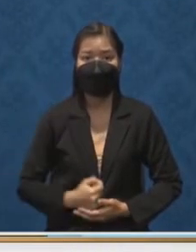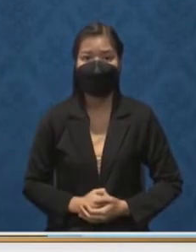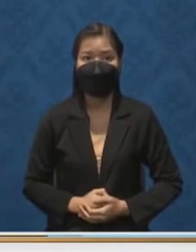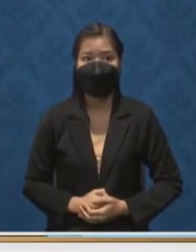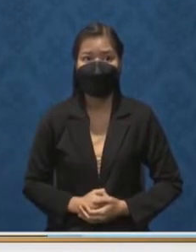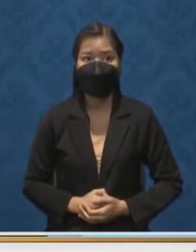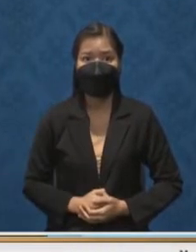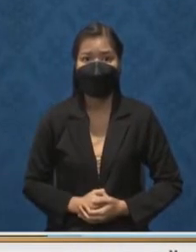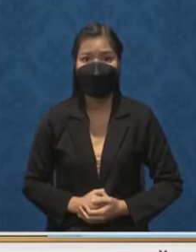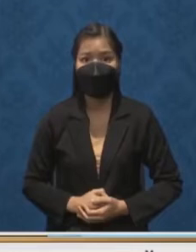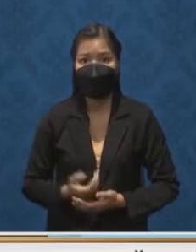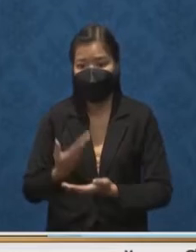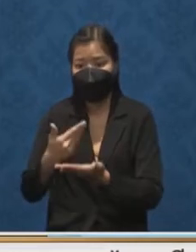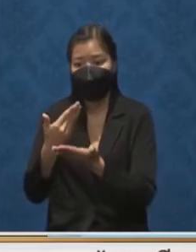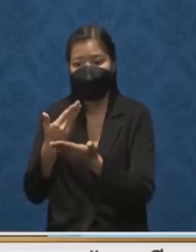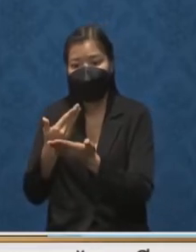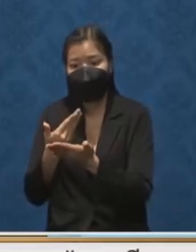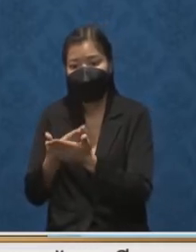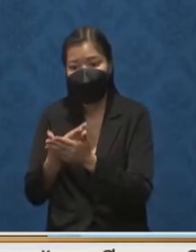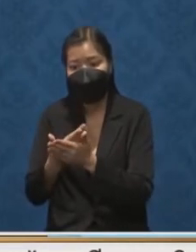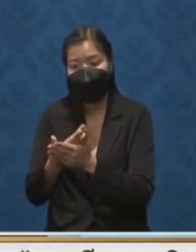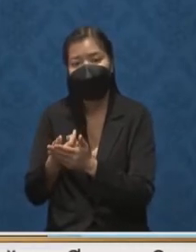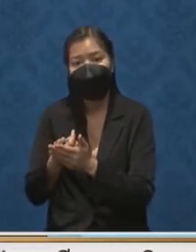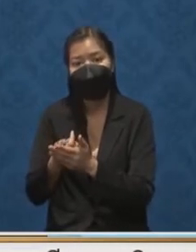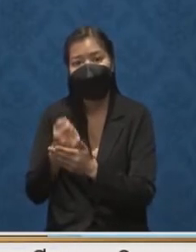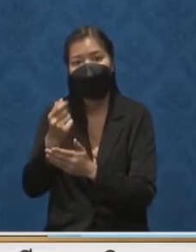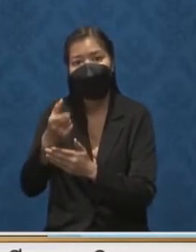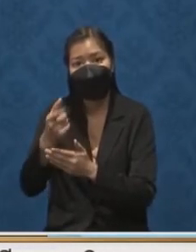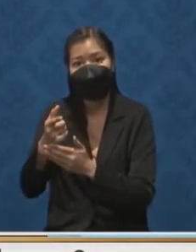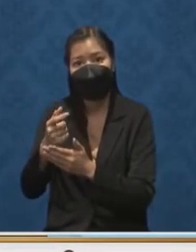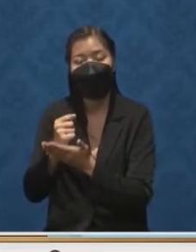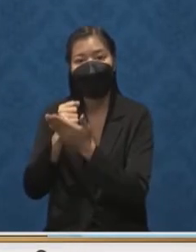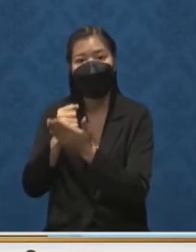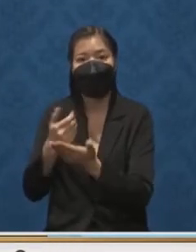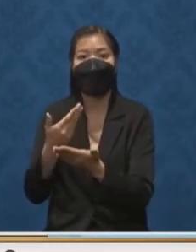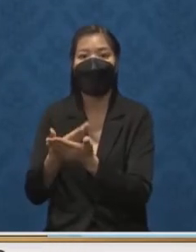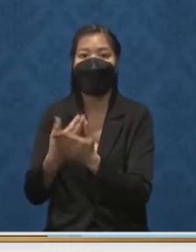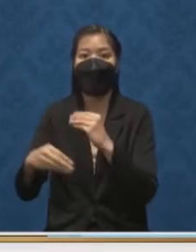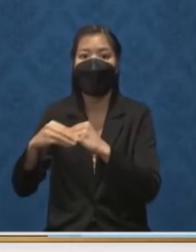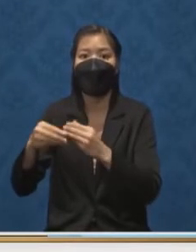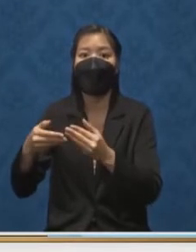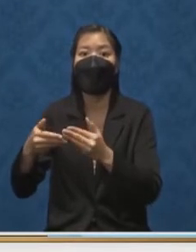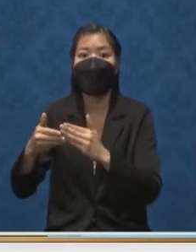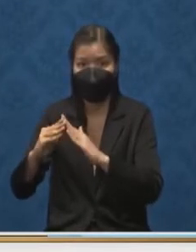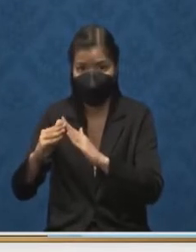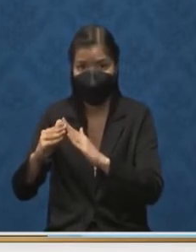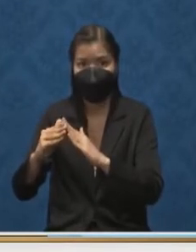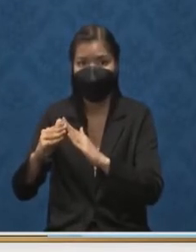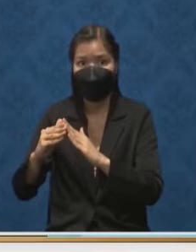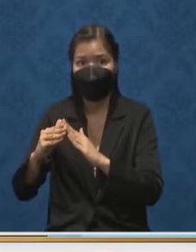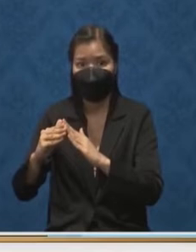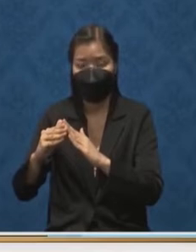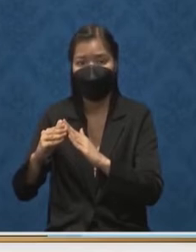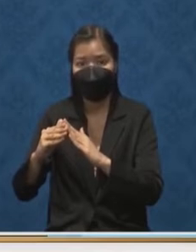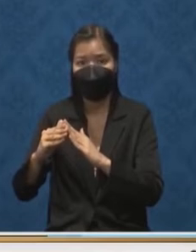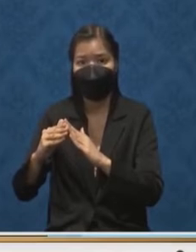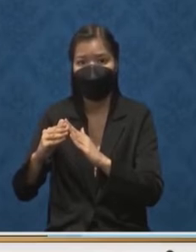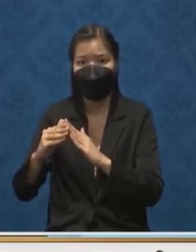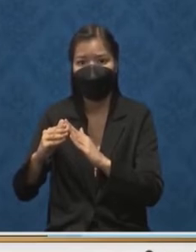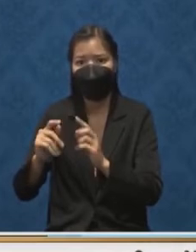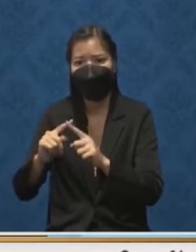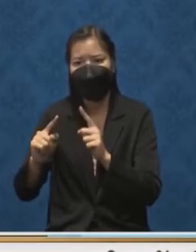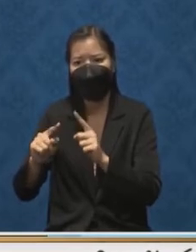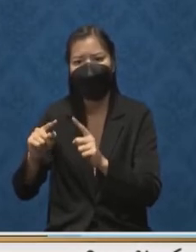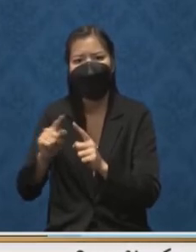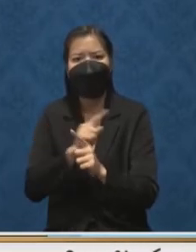ยค่างงานสก่ซ่อัี้ 500 ล้านพอไปได้ แต่จๆแล้วก็เป็เรื่ของหน่วยงานที่รักว่ประมาณ แลบอริหารงานก่อส Hamm